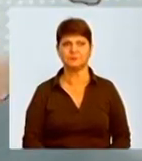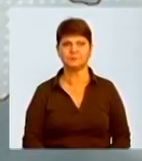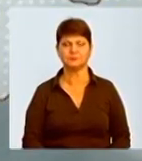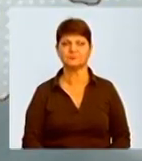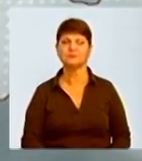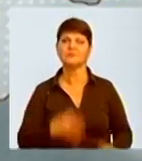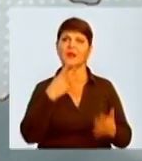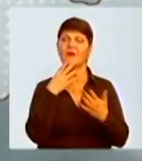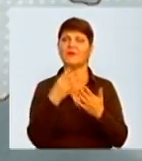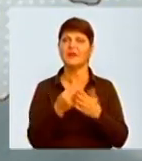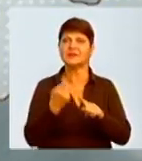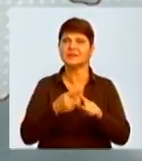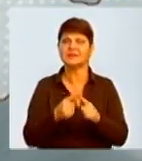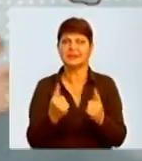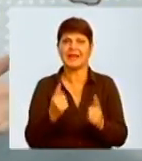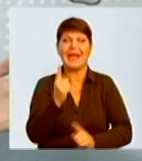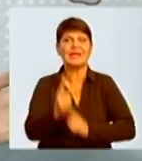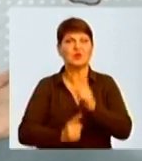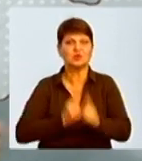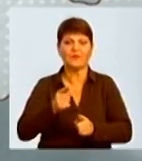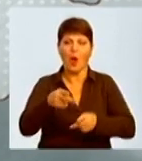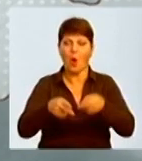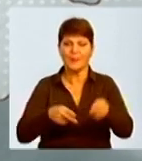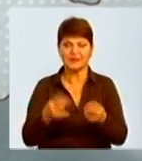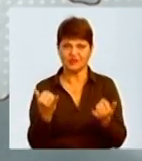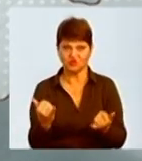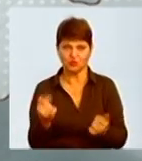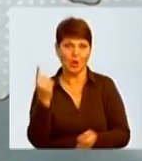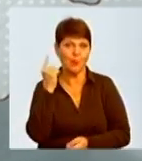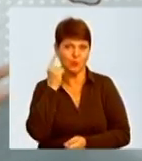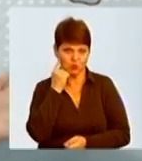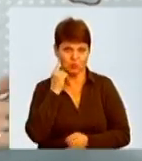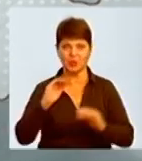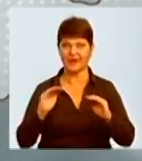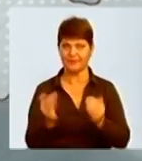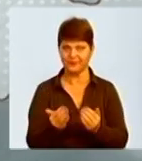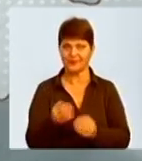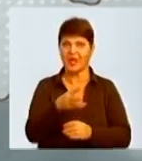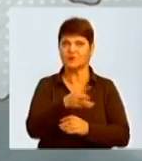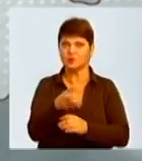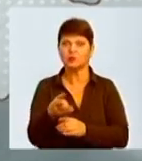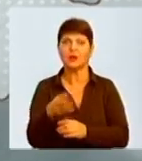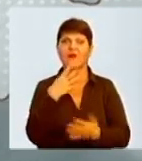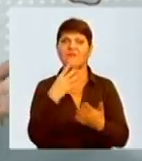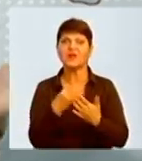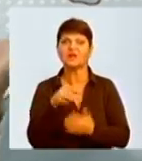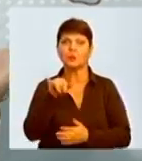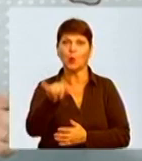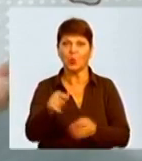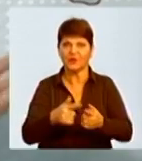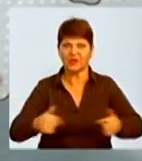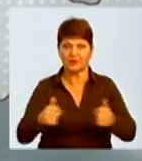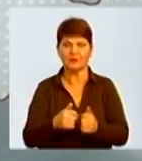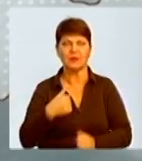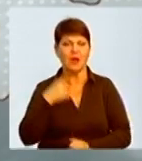Власне, ось ці реконструктивні пластичні операції, про які ми щойно почули у сюжеті, які проводять, власне, у вашому відділенні. Мені відомо, що